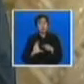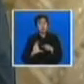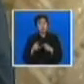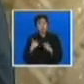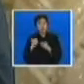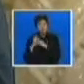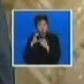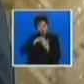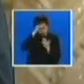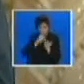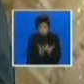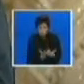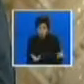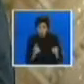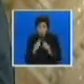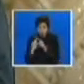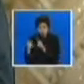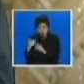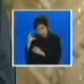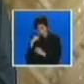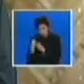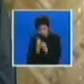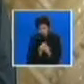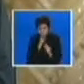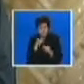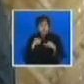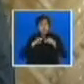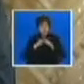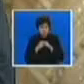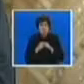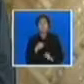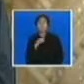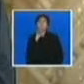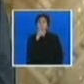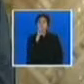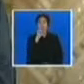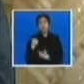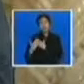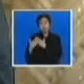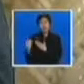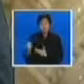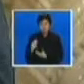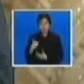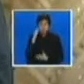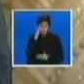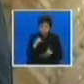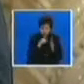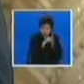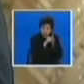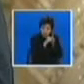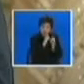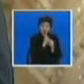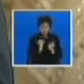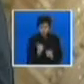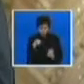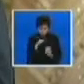การเรียนอะไรต่างๆนะฮะทีนี้ถ้ามันมีขลุกขลักมีอะไรเนี่ยก็ขอให้แจ้งมานะฮะเราจะได้ปรับปรุงแก้ไขต่อไปแล้วก็เราไม่ได้ทำเฉพาะ